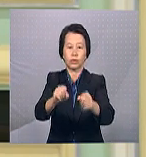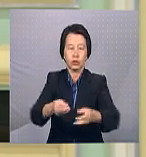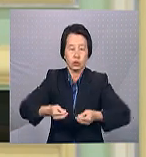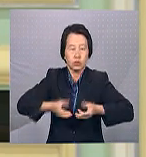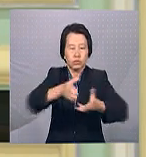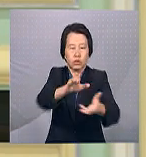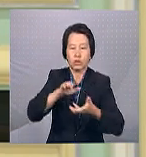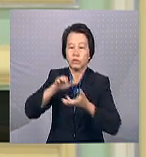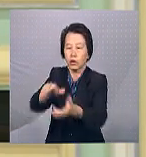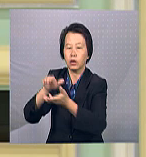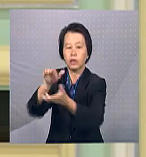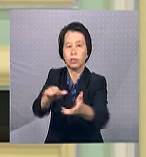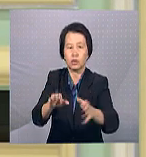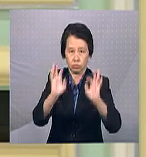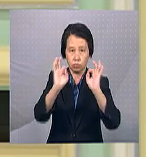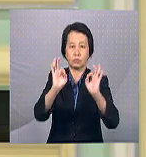menampung.